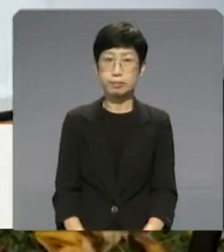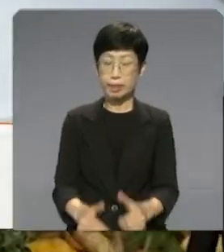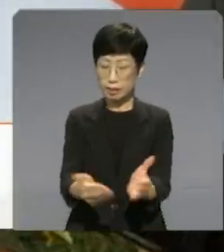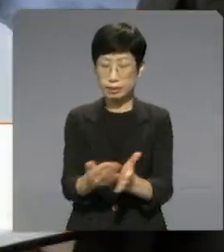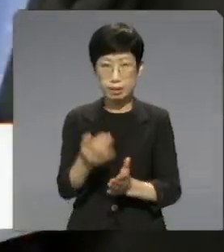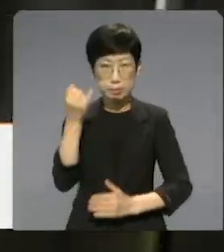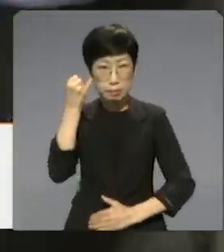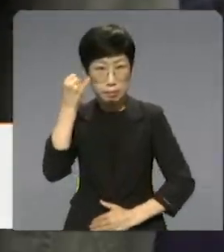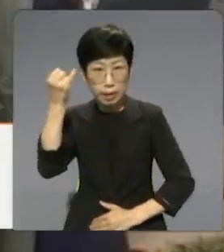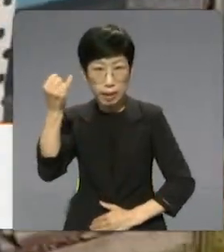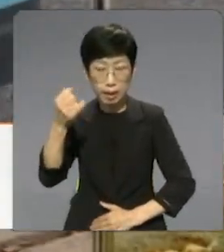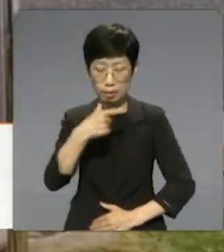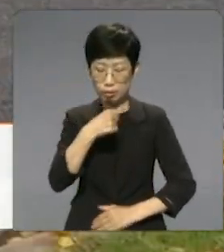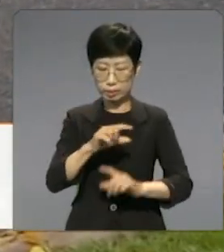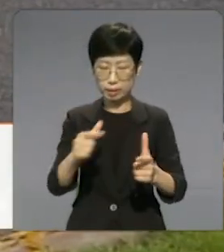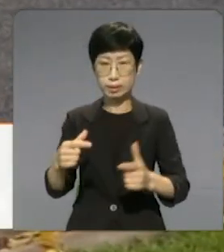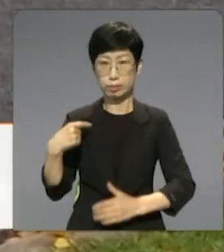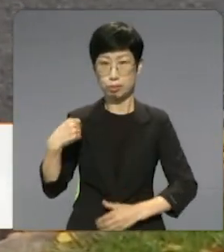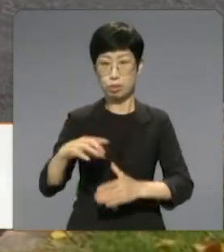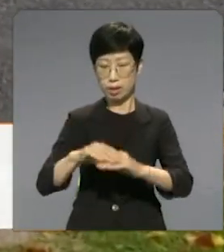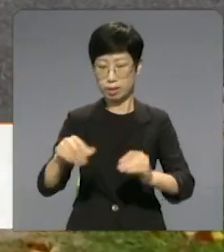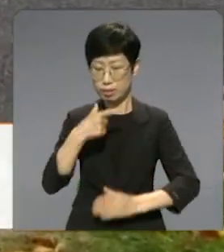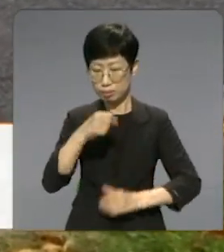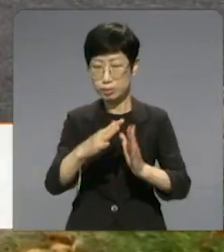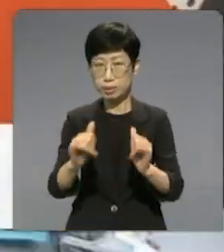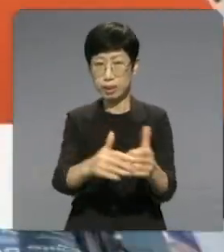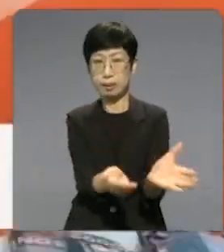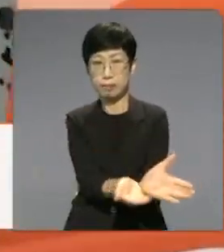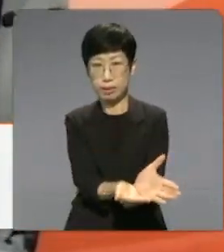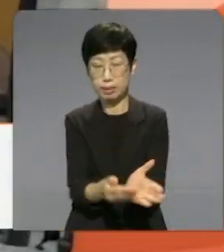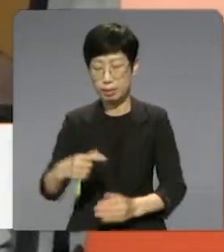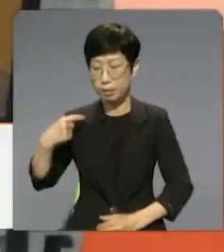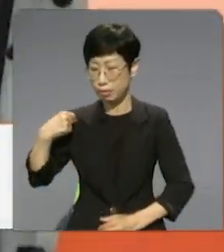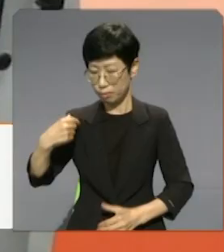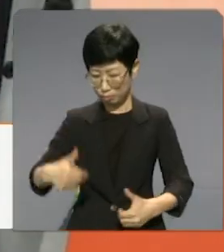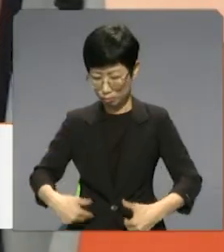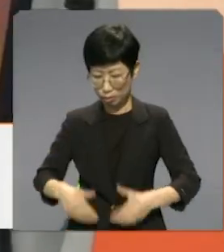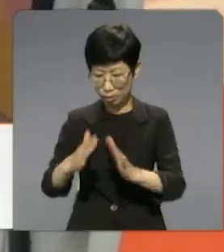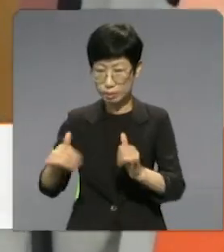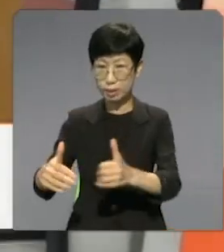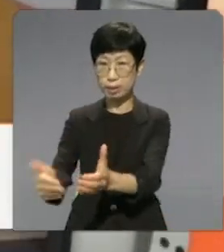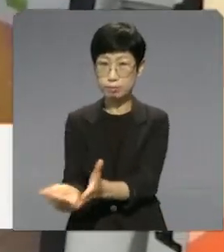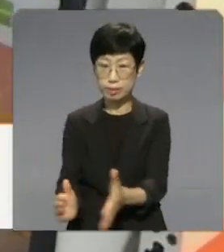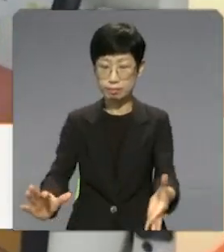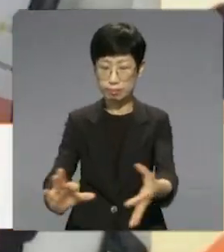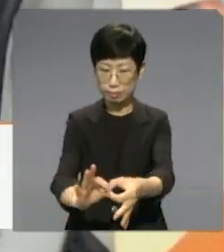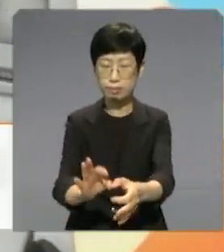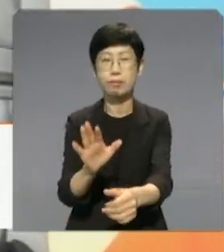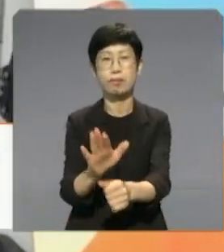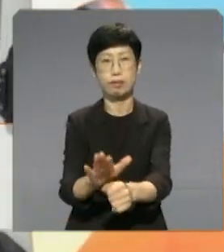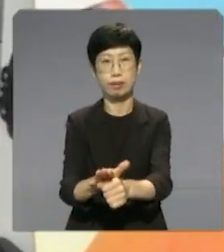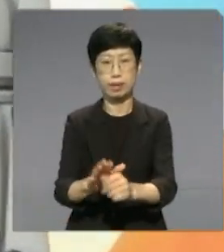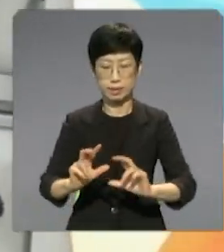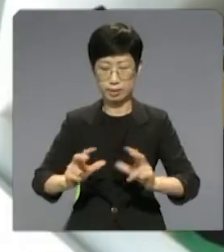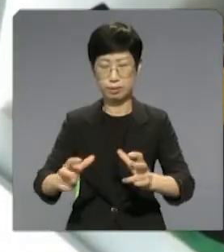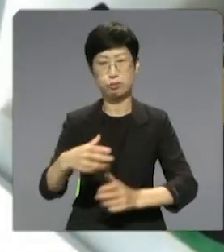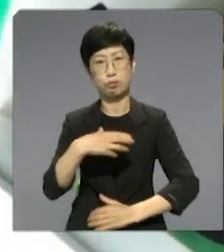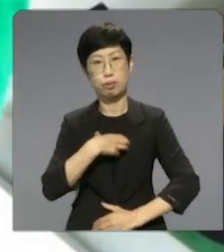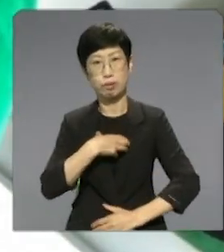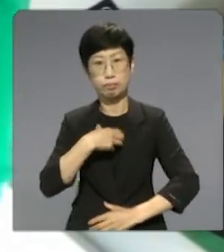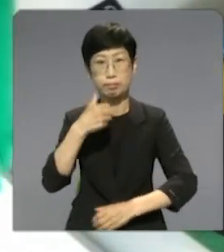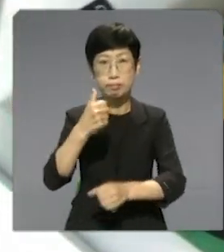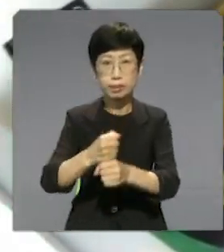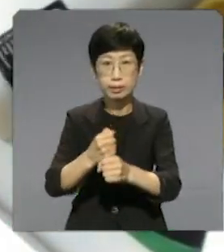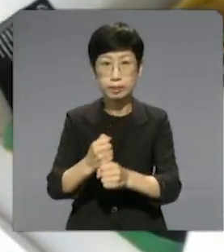아이디어로 원치 않는 옷들을 처리하고 싶은 사람과 옷이 필요한 사람을 연결해 주는 건데요 지구를 위협하는